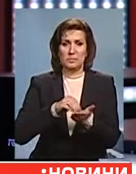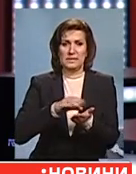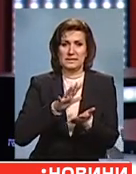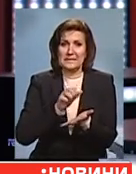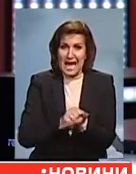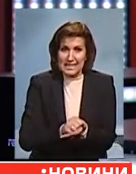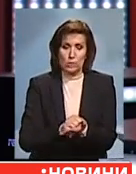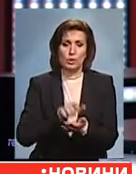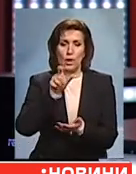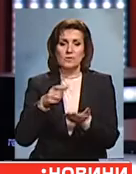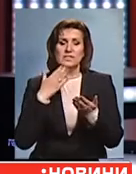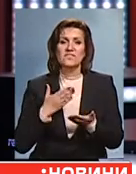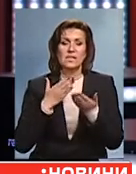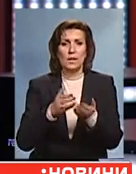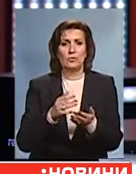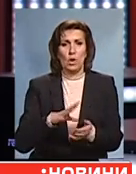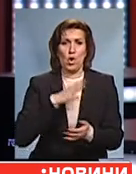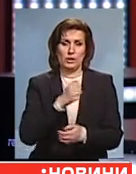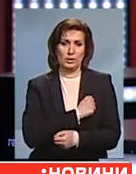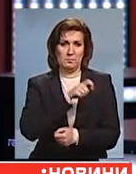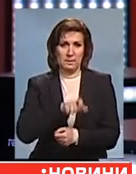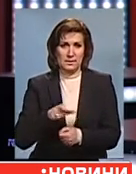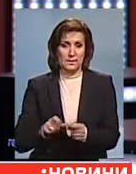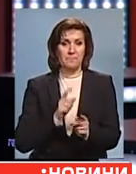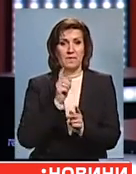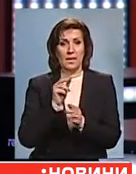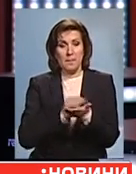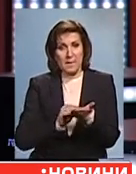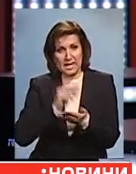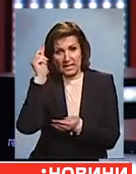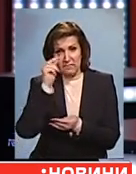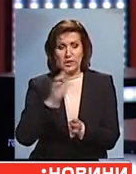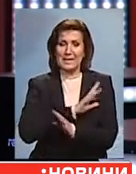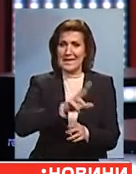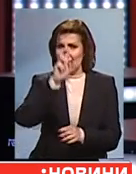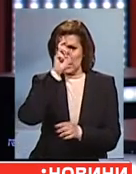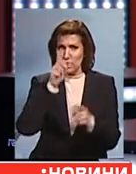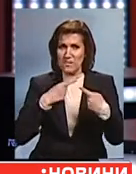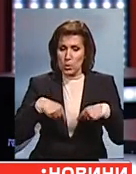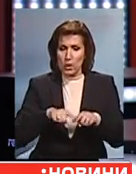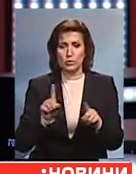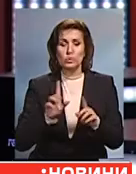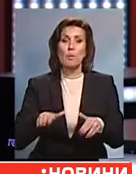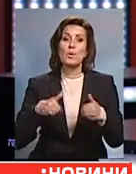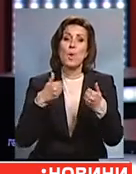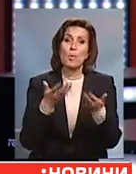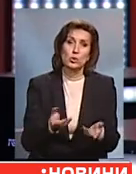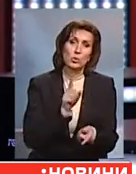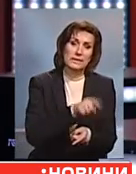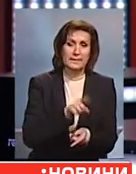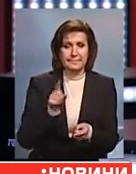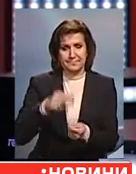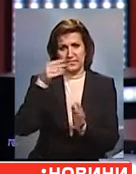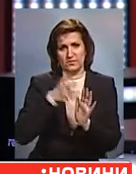Туди насамперед звертаються колишні бійці. Перенавчають їх і недержавні організації. Що пропонують одні і